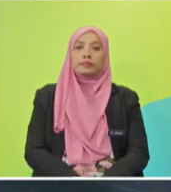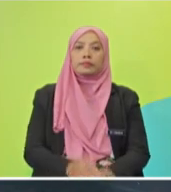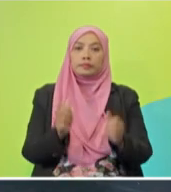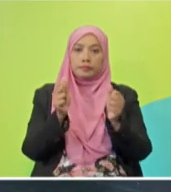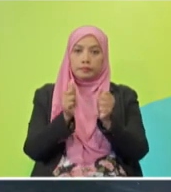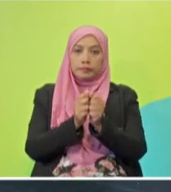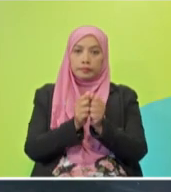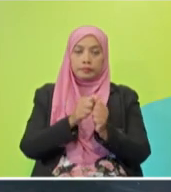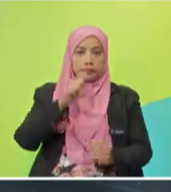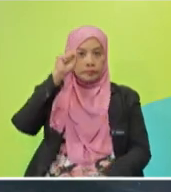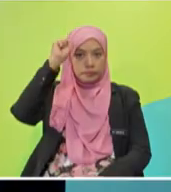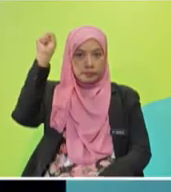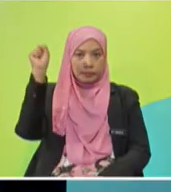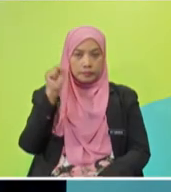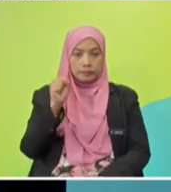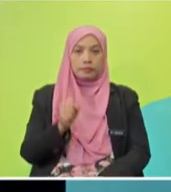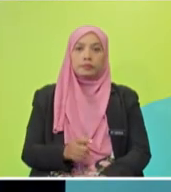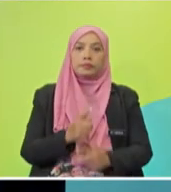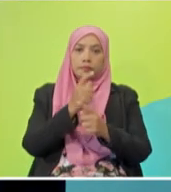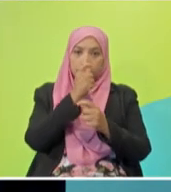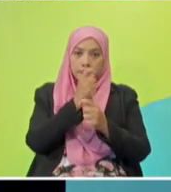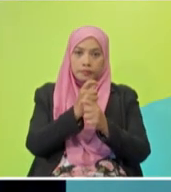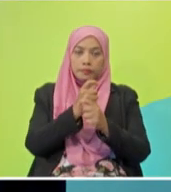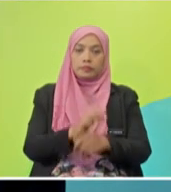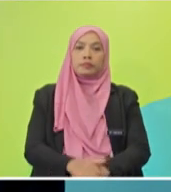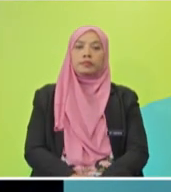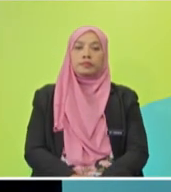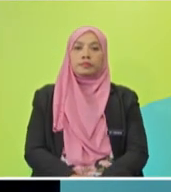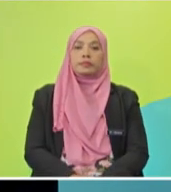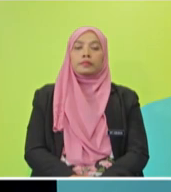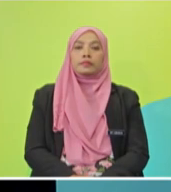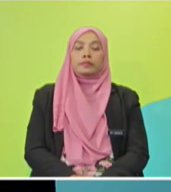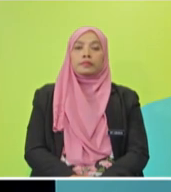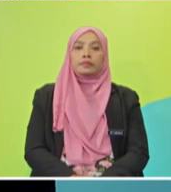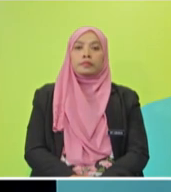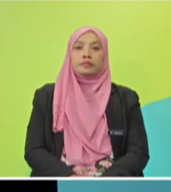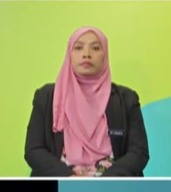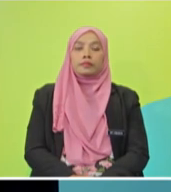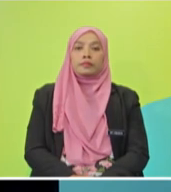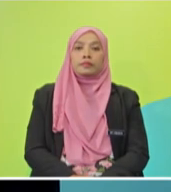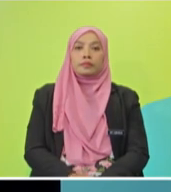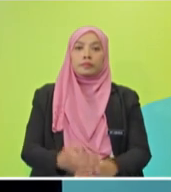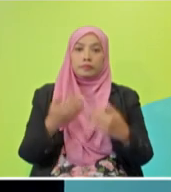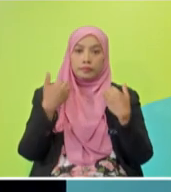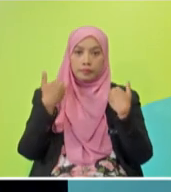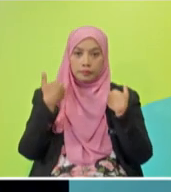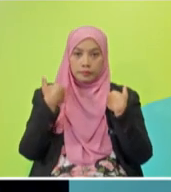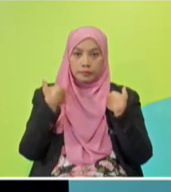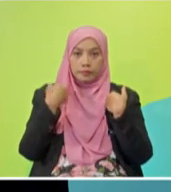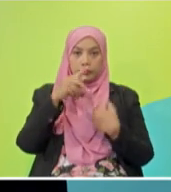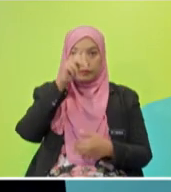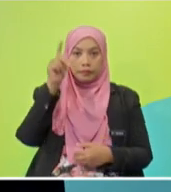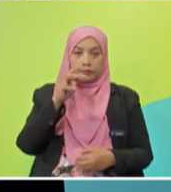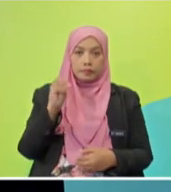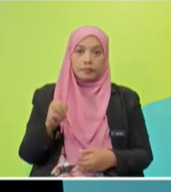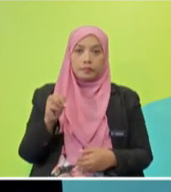soalan pengukuhan kan. Kita dah bagi banyak dah tadi kan latihan. Jadi kita buat pula soalan pengukuhan sama ada diorang boleh jawab atau tidak. Okey Cikgu. Okey, tapi soalan pengukuhan